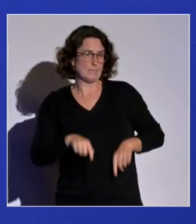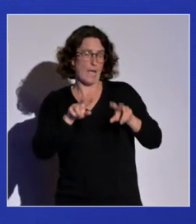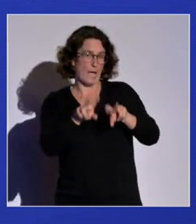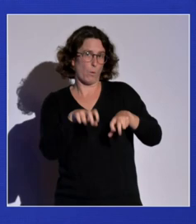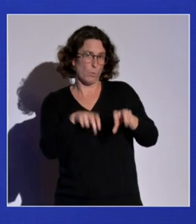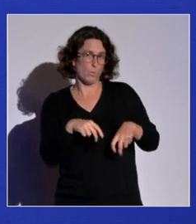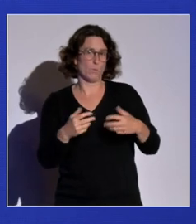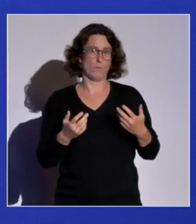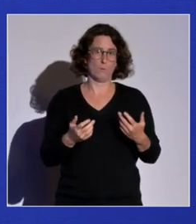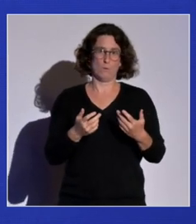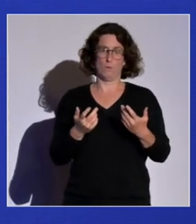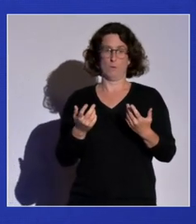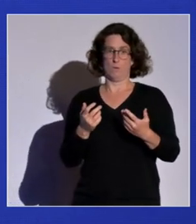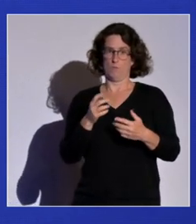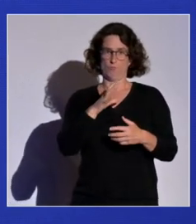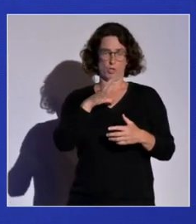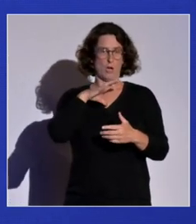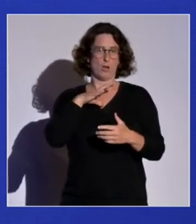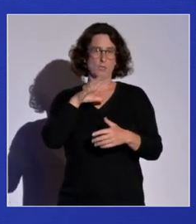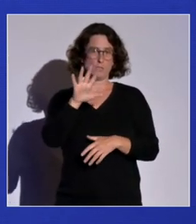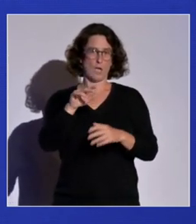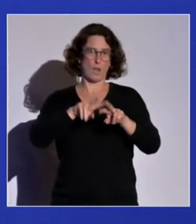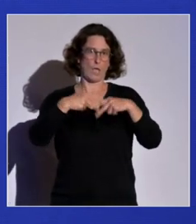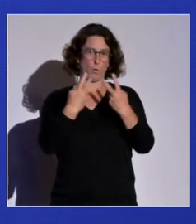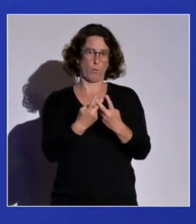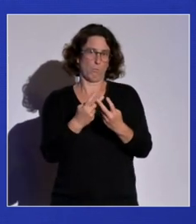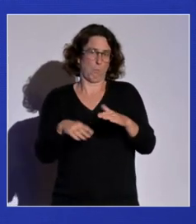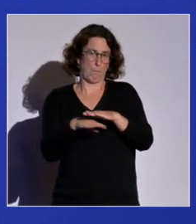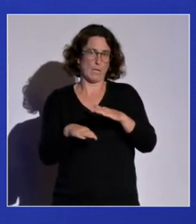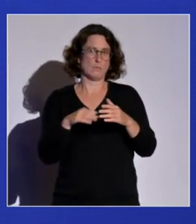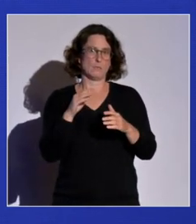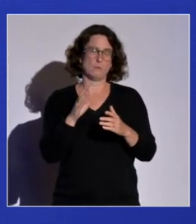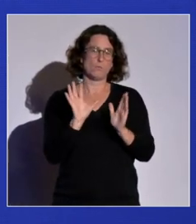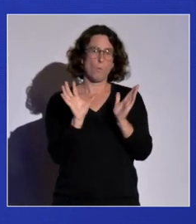Il y a 5 légumes, les tomates, les courgettes,